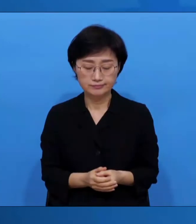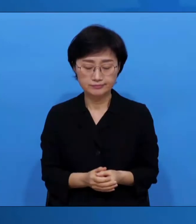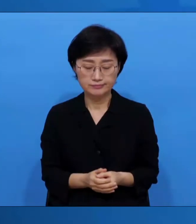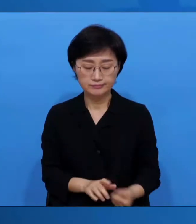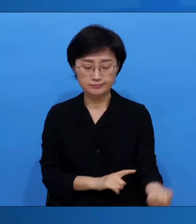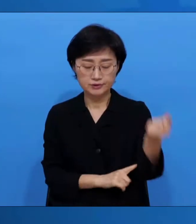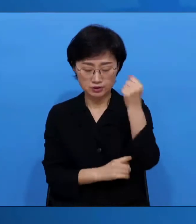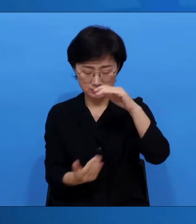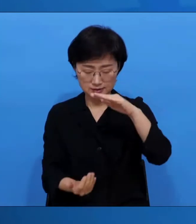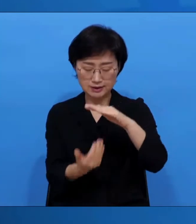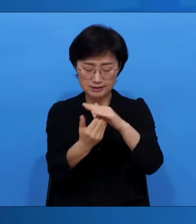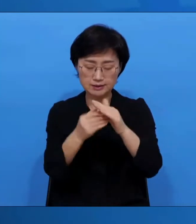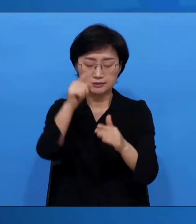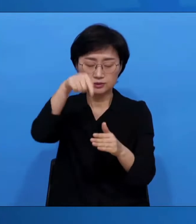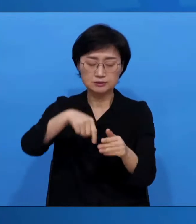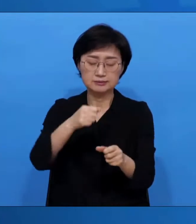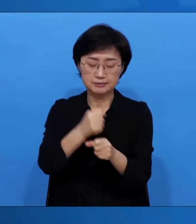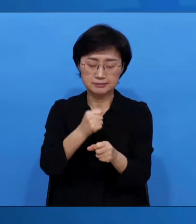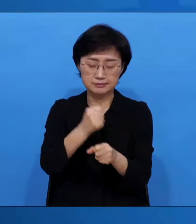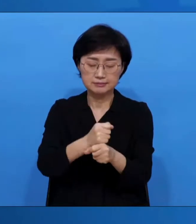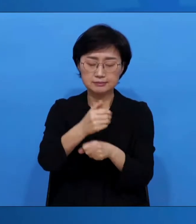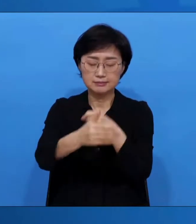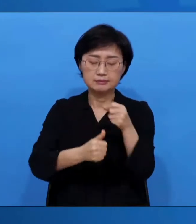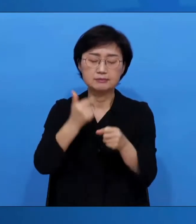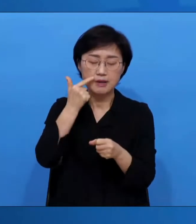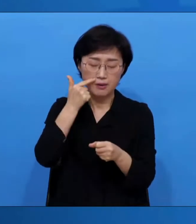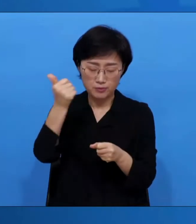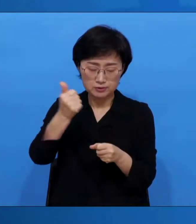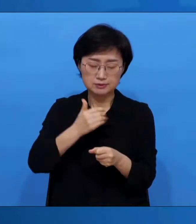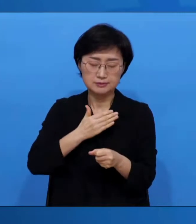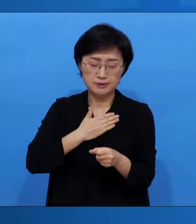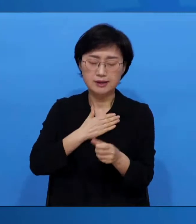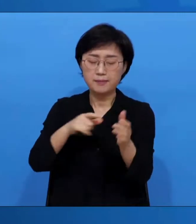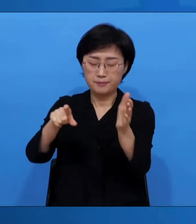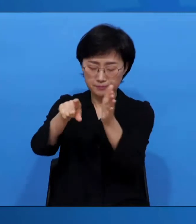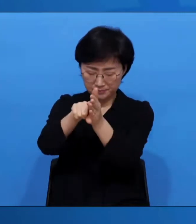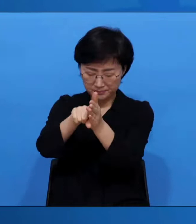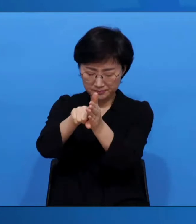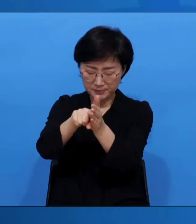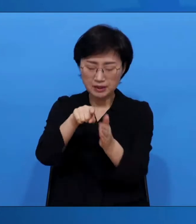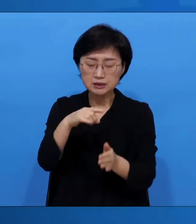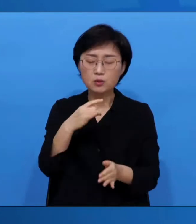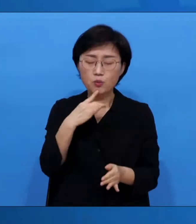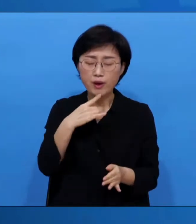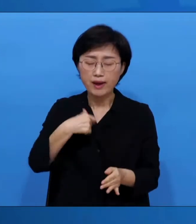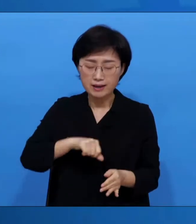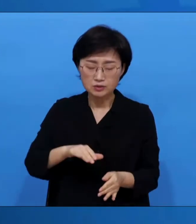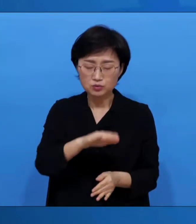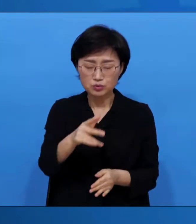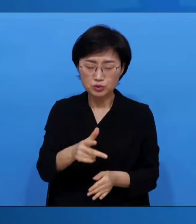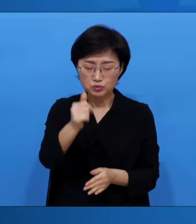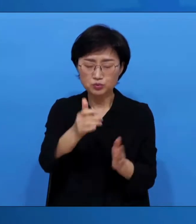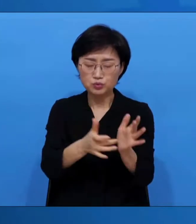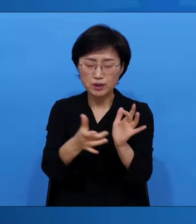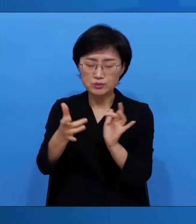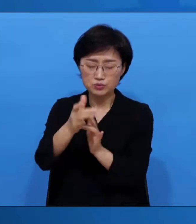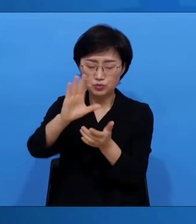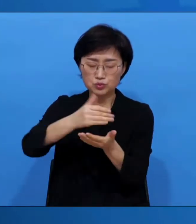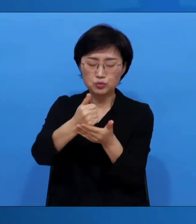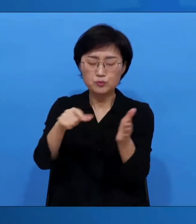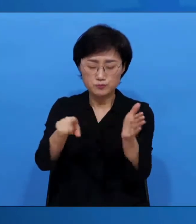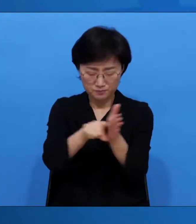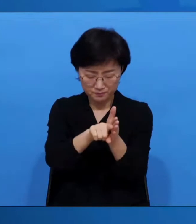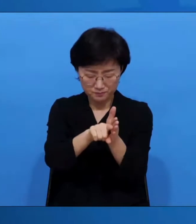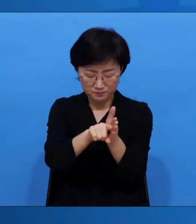Creed. 전능하사 천지를 만드신 하나님 아버지를 내가 믿사오며 그 외아들 우리 주 예수